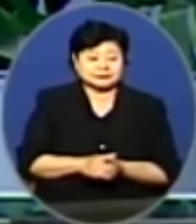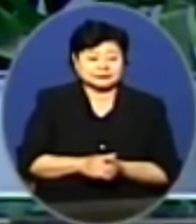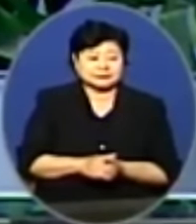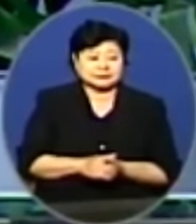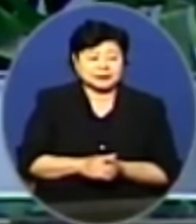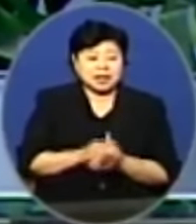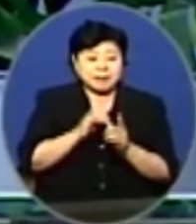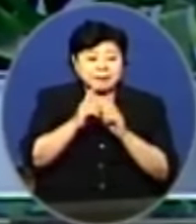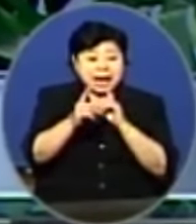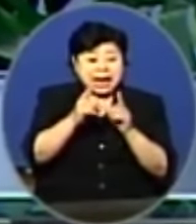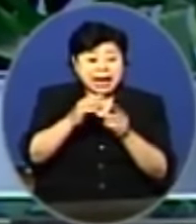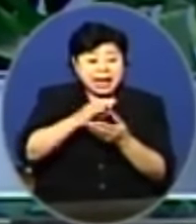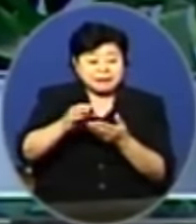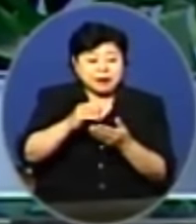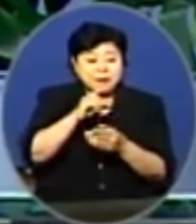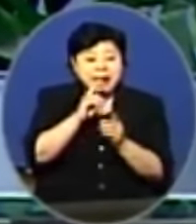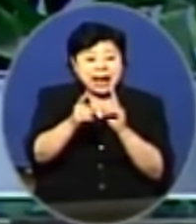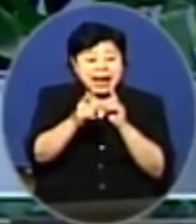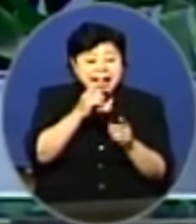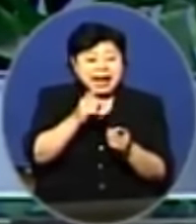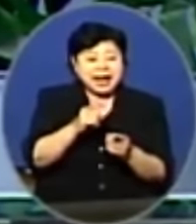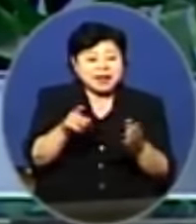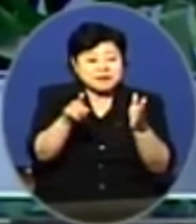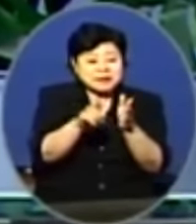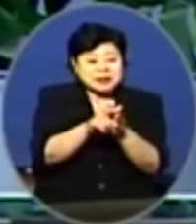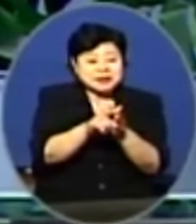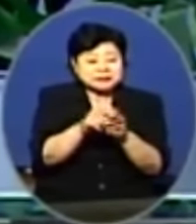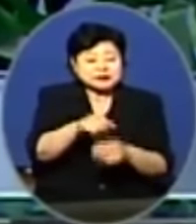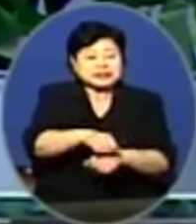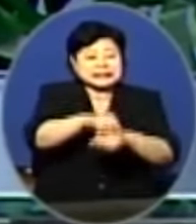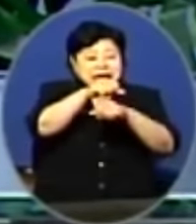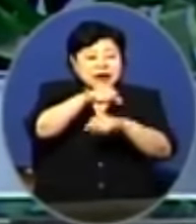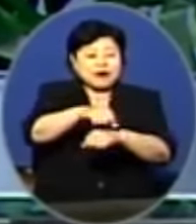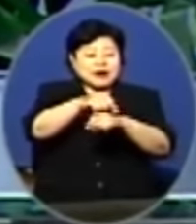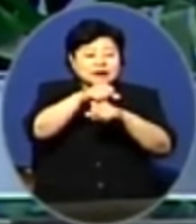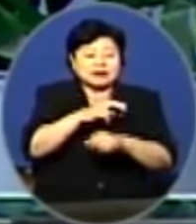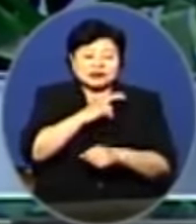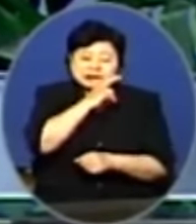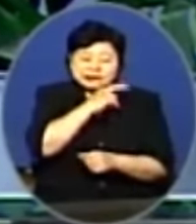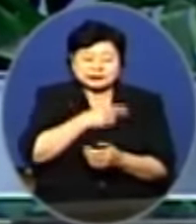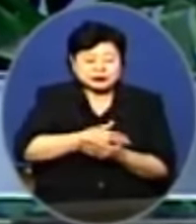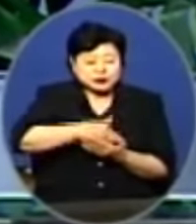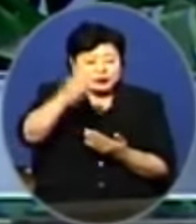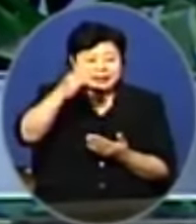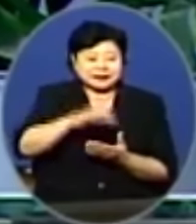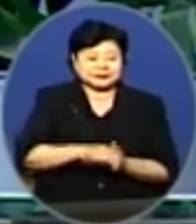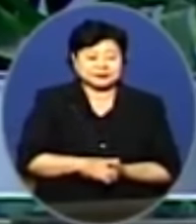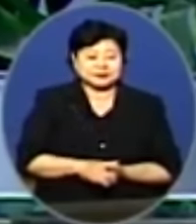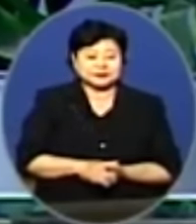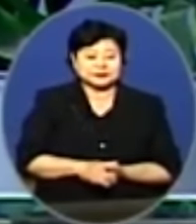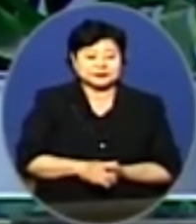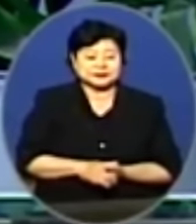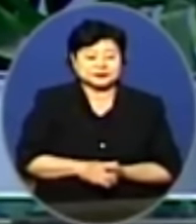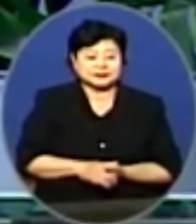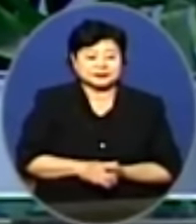우리가 자꾸 말을 하면 그 말은 믿음을 쌓아 올리고 의심을 쫓아내는 것입니다.